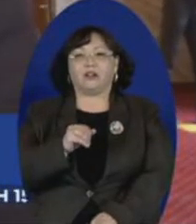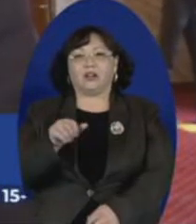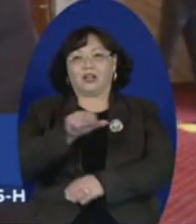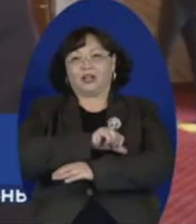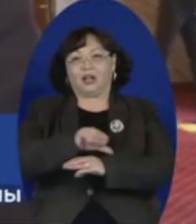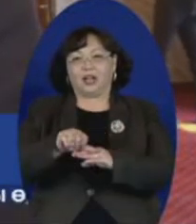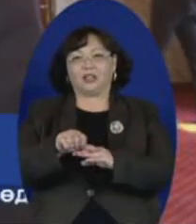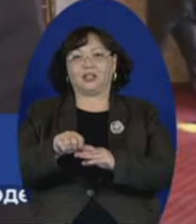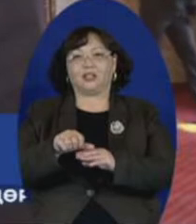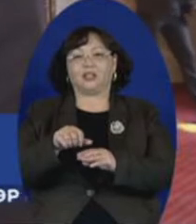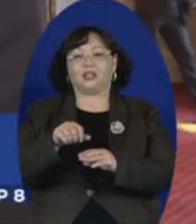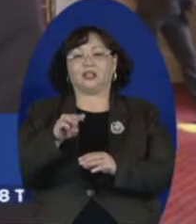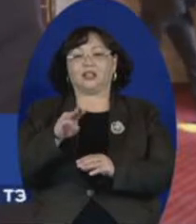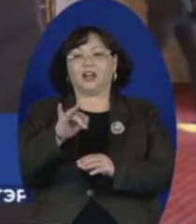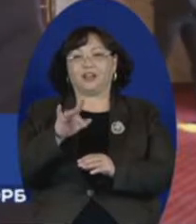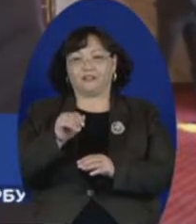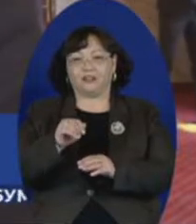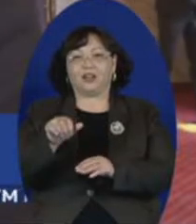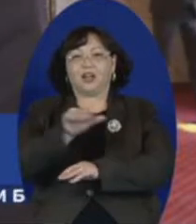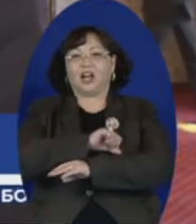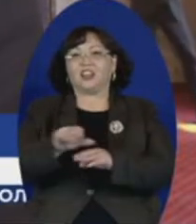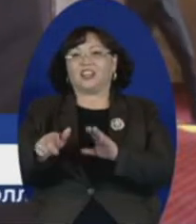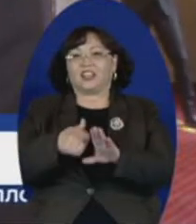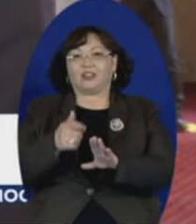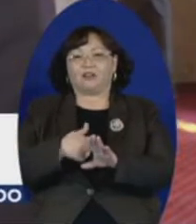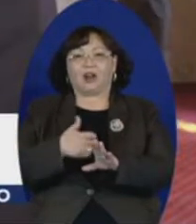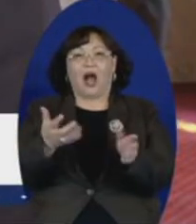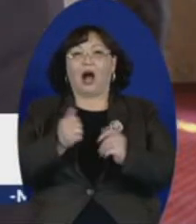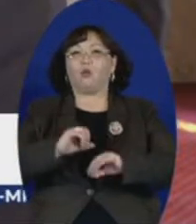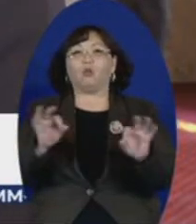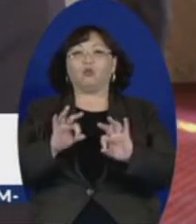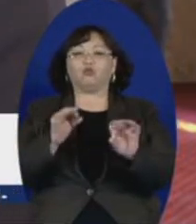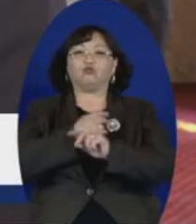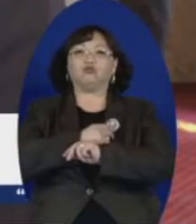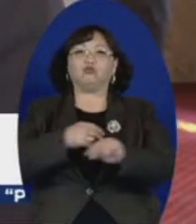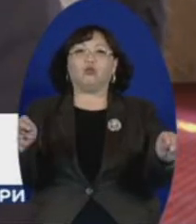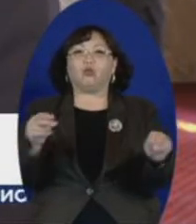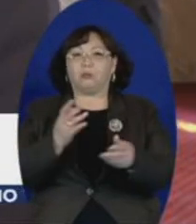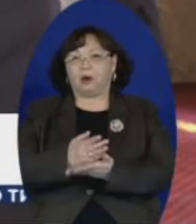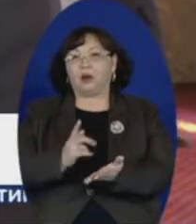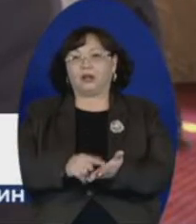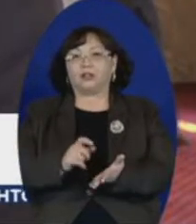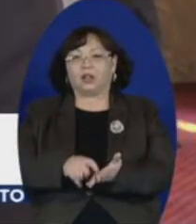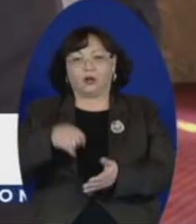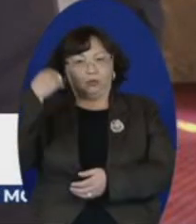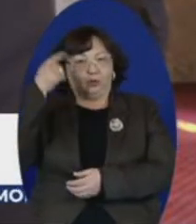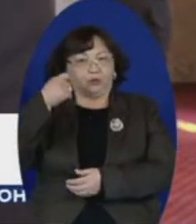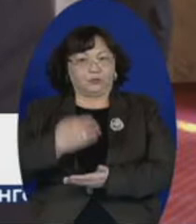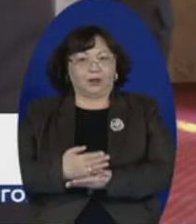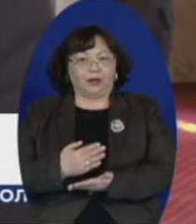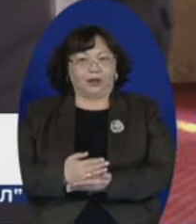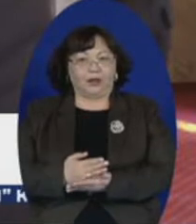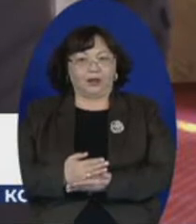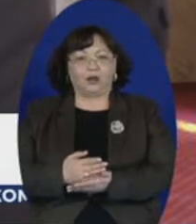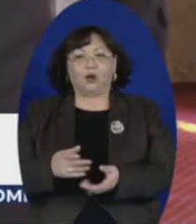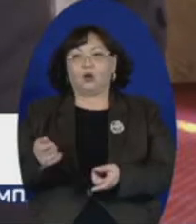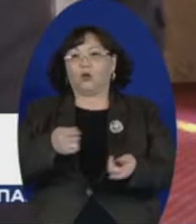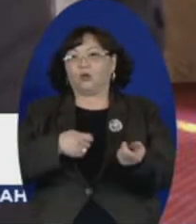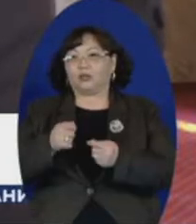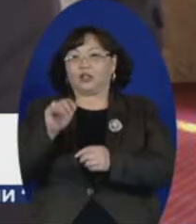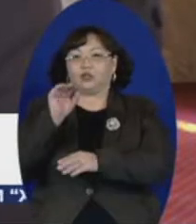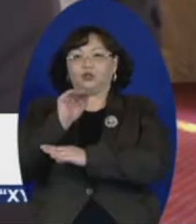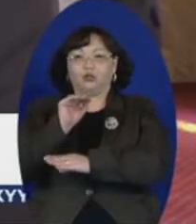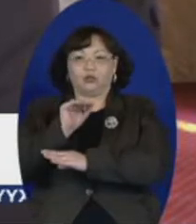галийн тариф, галийн татвар одоо бүрэн тэглэх хэрэгтэй гэж би бодож байна. Ийм учраас худалдааны